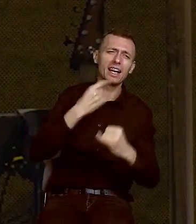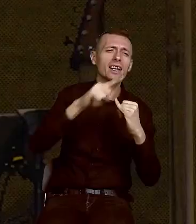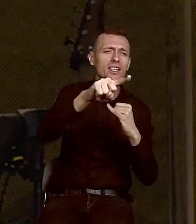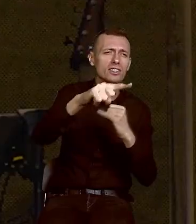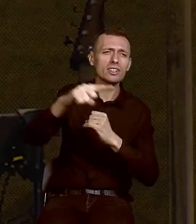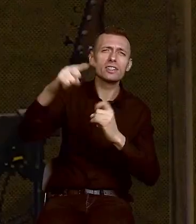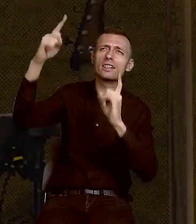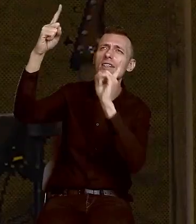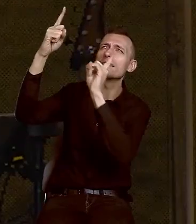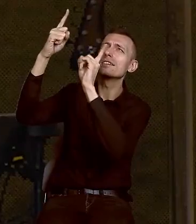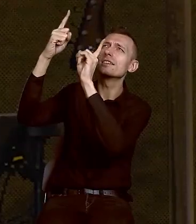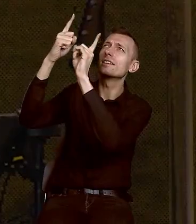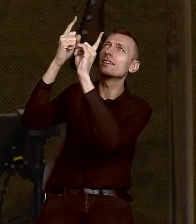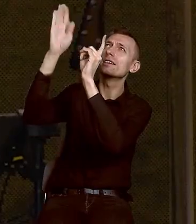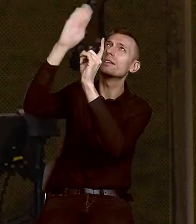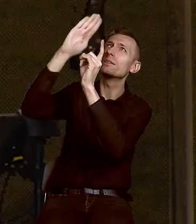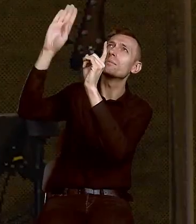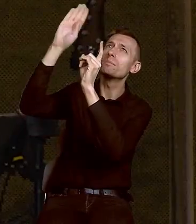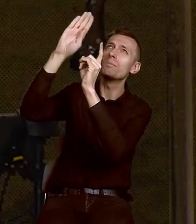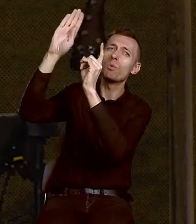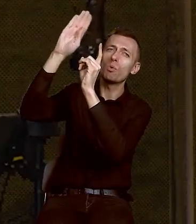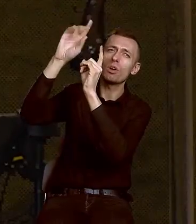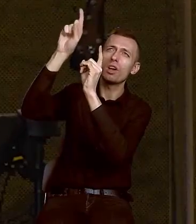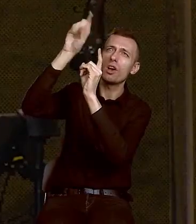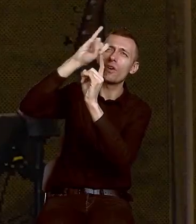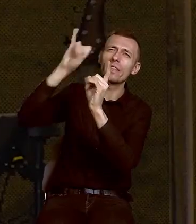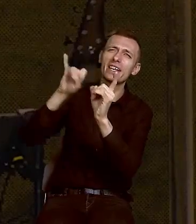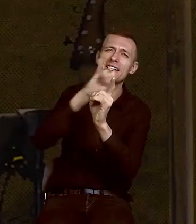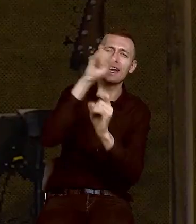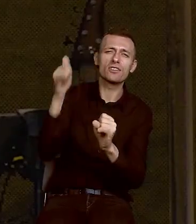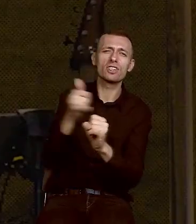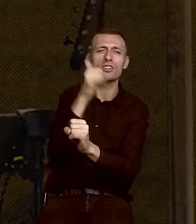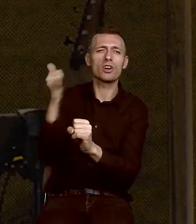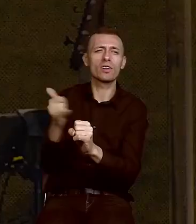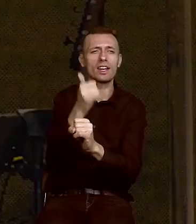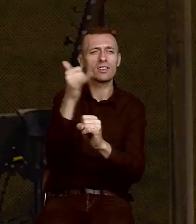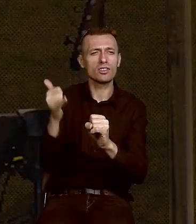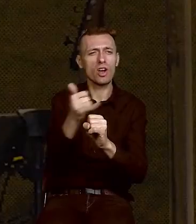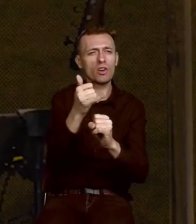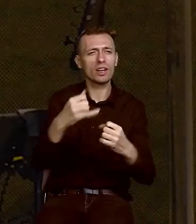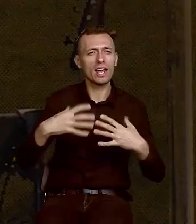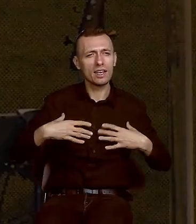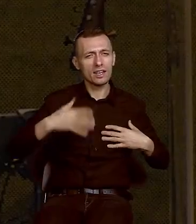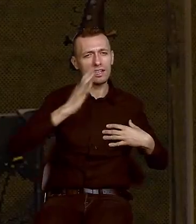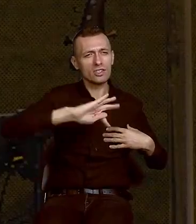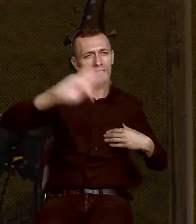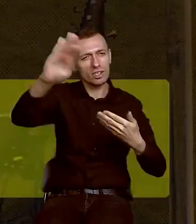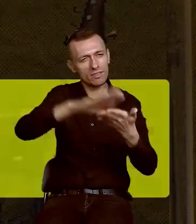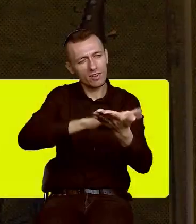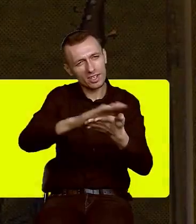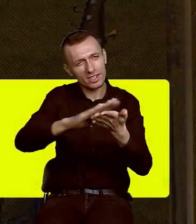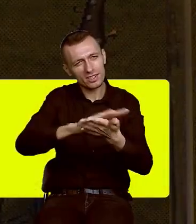nieustannie wypłukuje brudy Twojego życia. Pamiętajcie jednak, że Bóg,